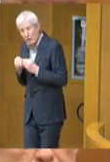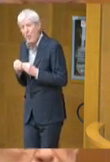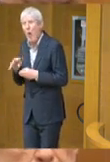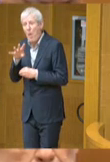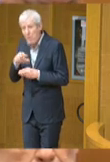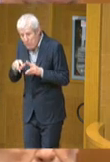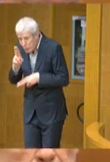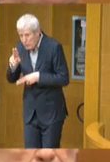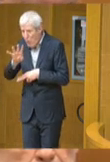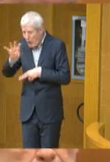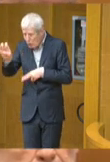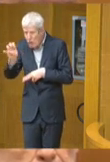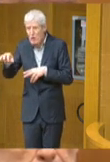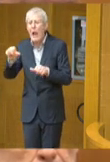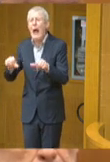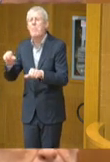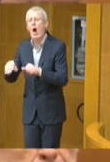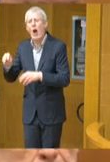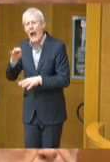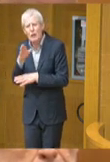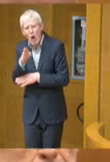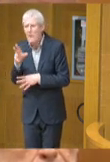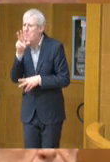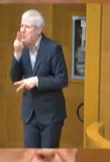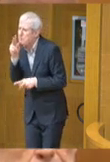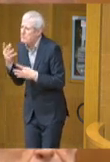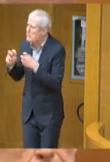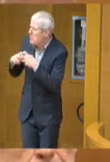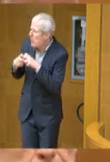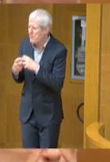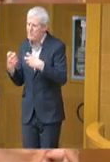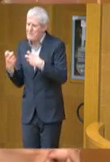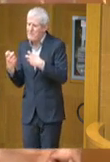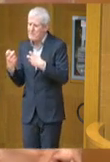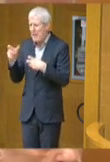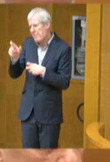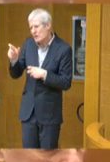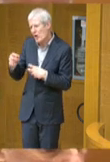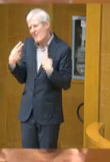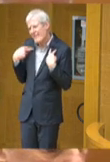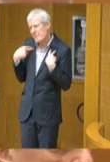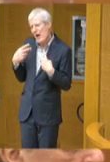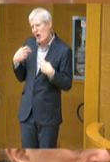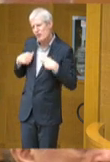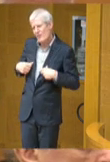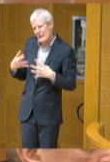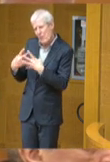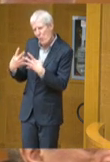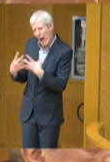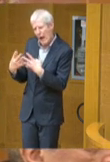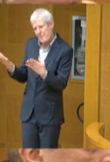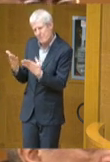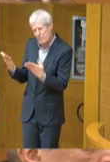laboratori all'anno nelle scuole, parlando delle problematiche delle vittime civili di guerra, ma non solo. Qualsiasi essa sia